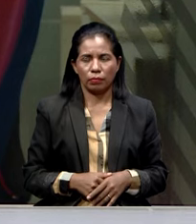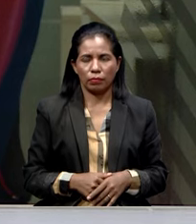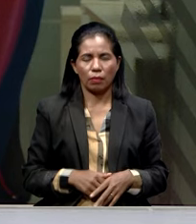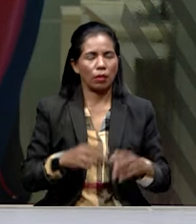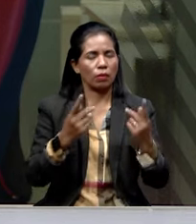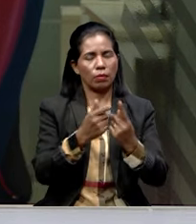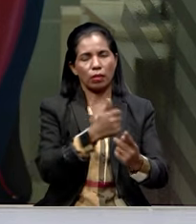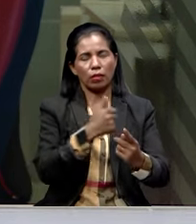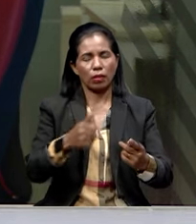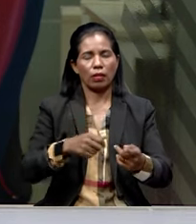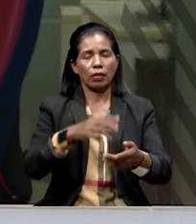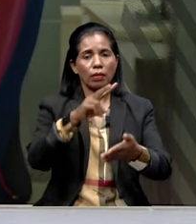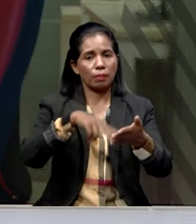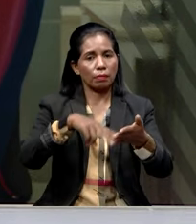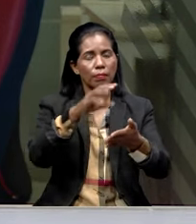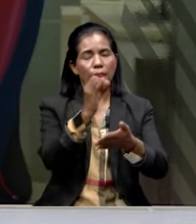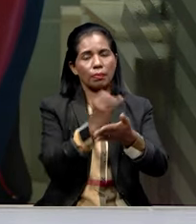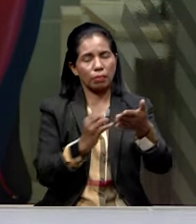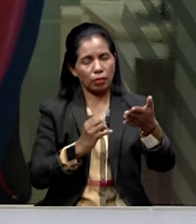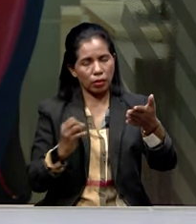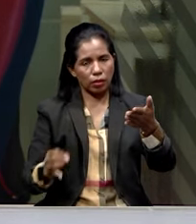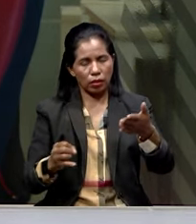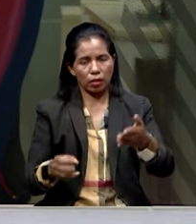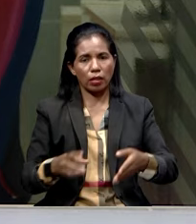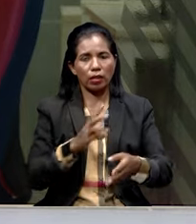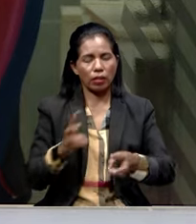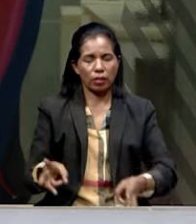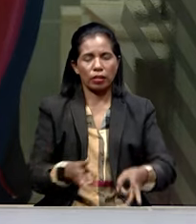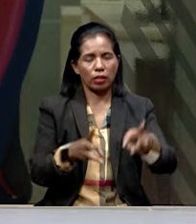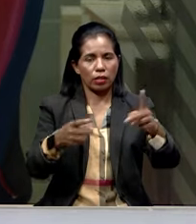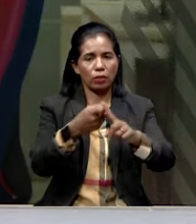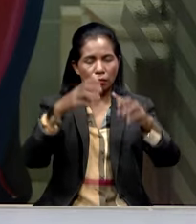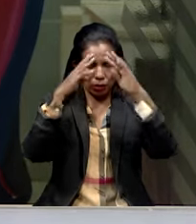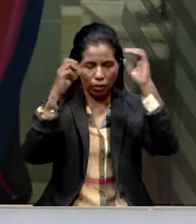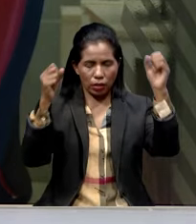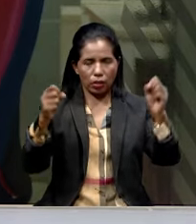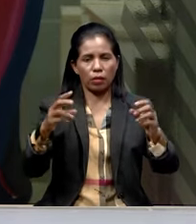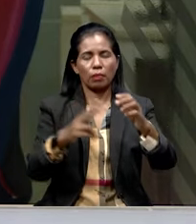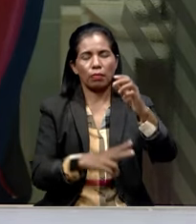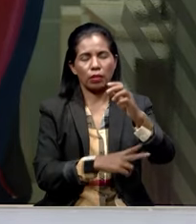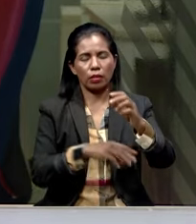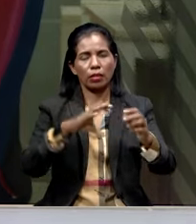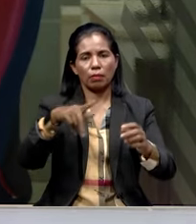Companhia Balon Rau Pinta Trotor no Jardim Rossi Rotunda, Presidente Nicolau Lobato, Toponte, CPLP.